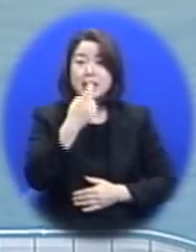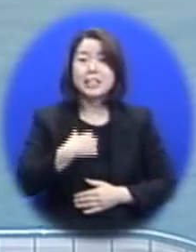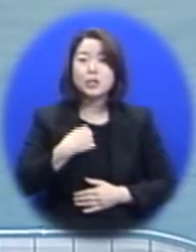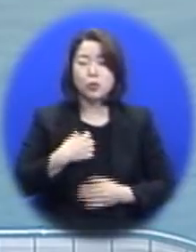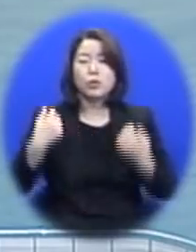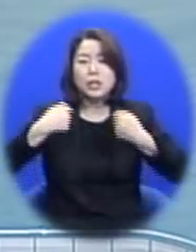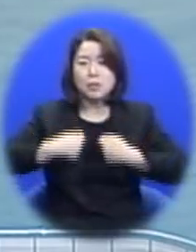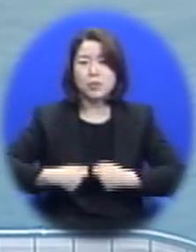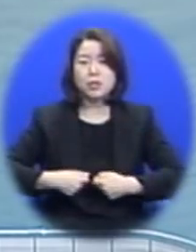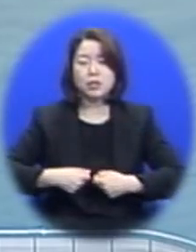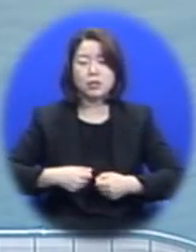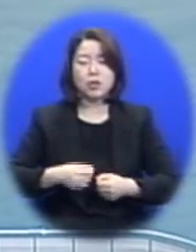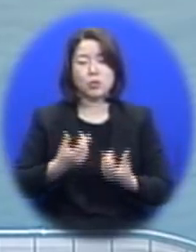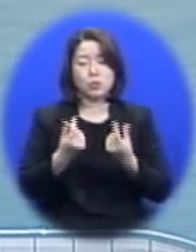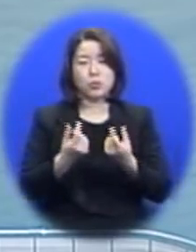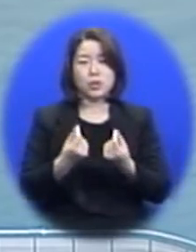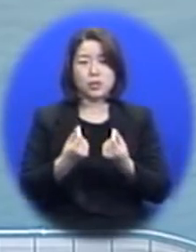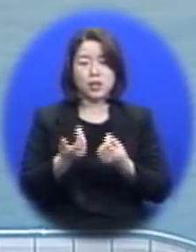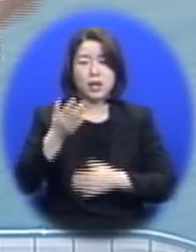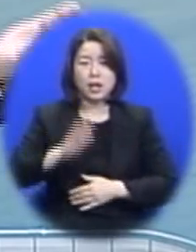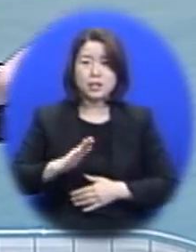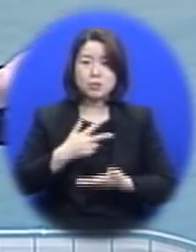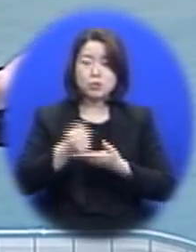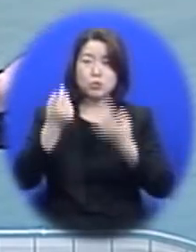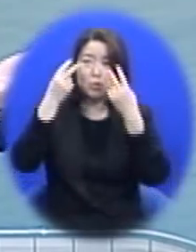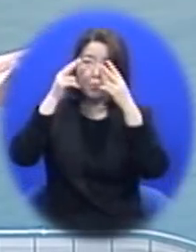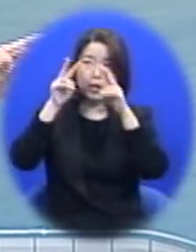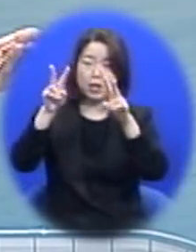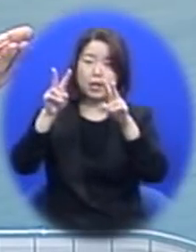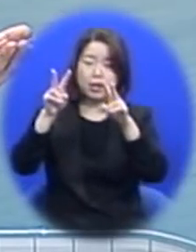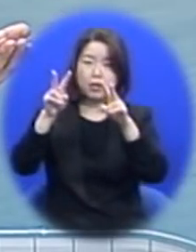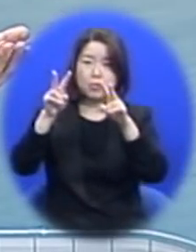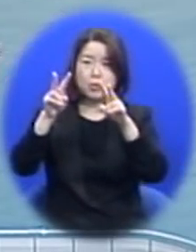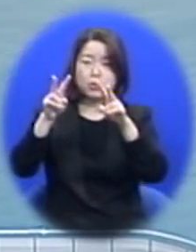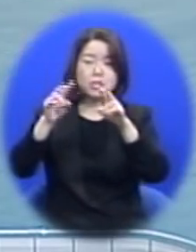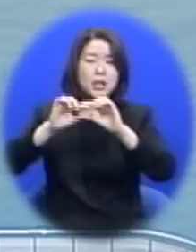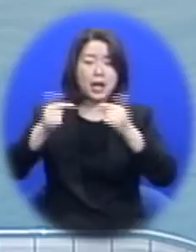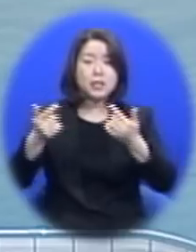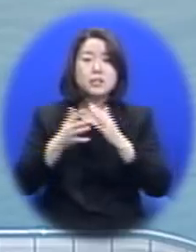그러나 주님을 바라보지 않는 사람은 자기가 뭘 회개해야 될지도 몰라요.